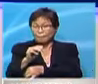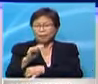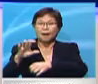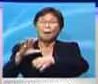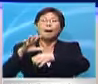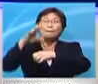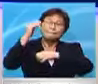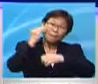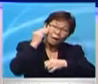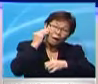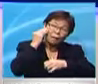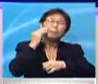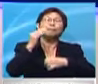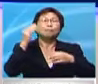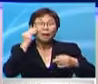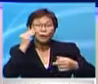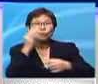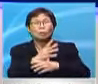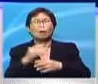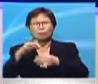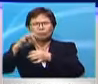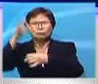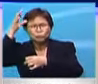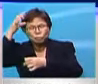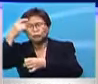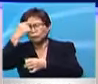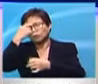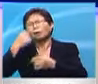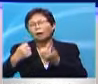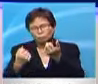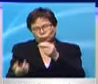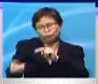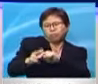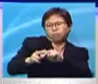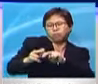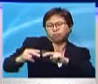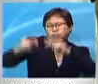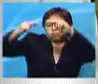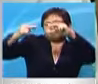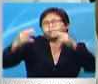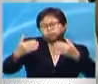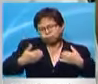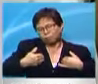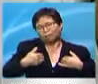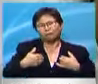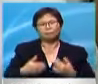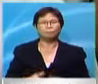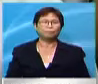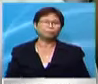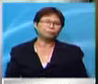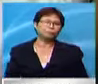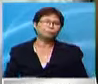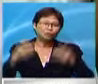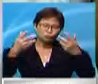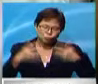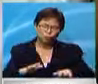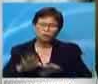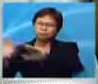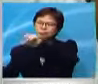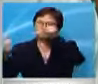pengundi Melayu malah sokongan pengundi Cina dan India turut meningkat sudah ada